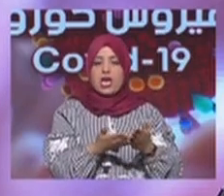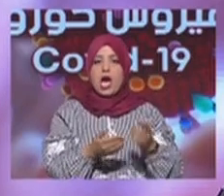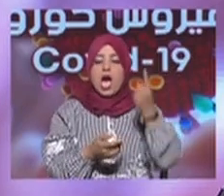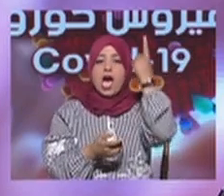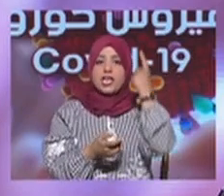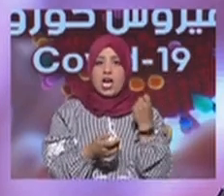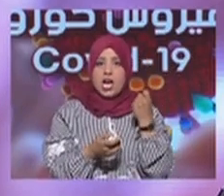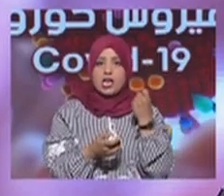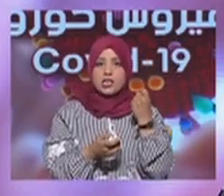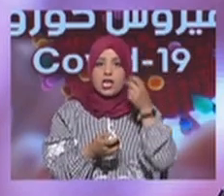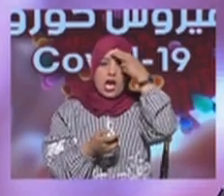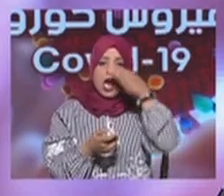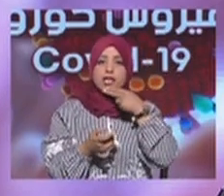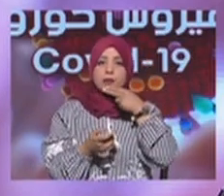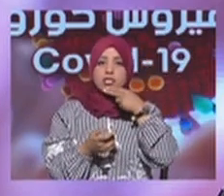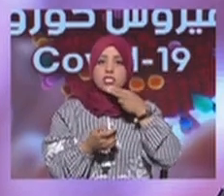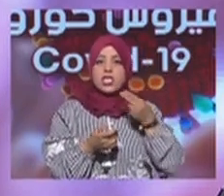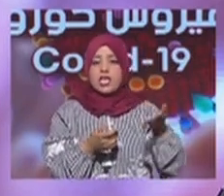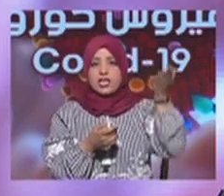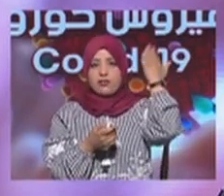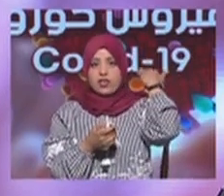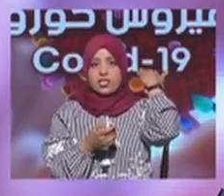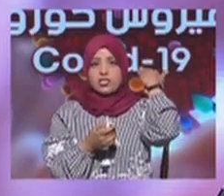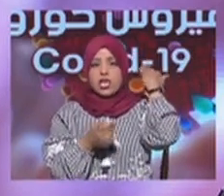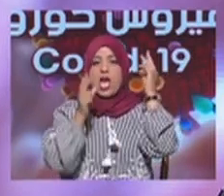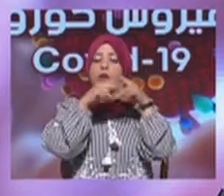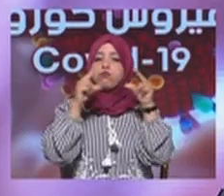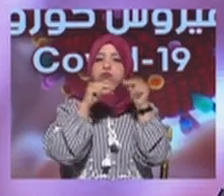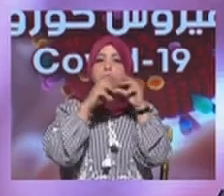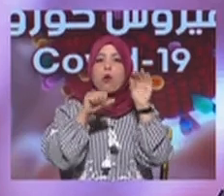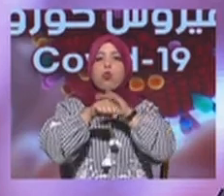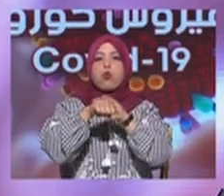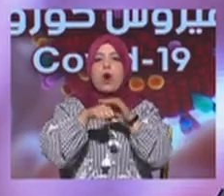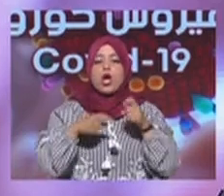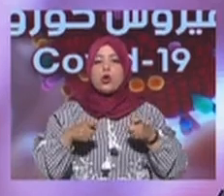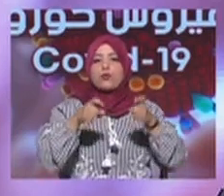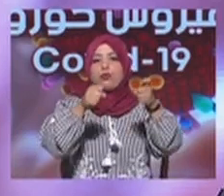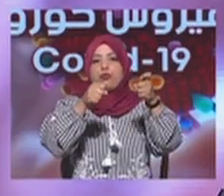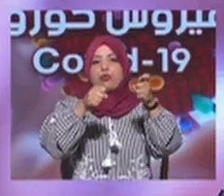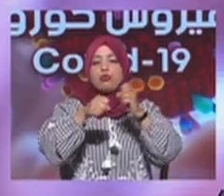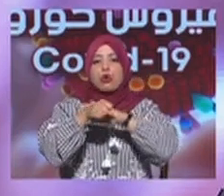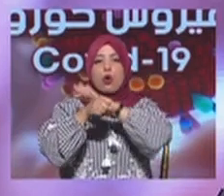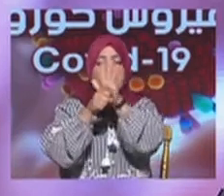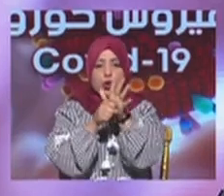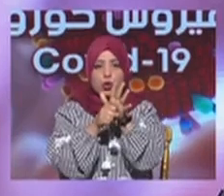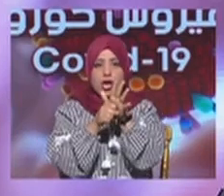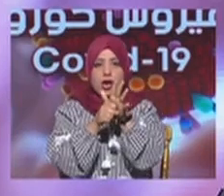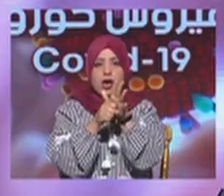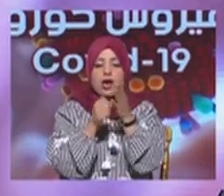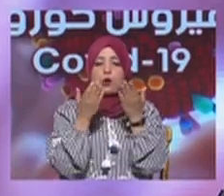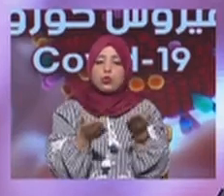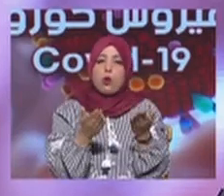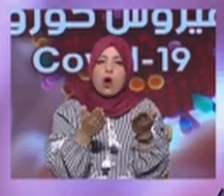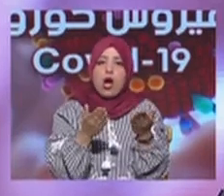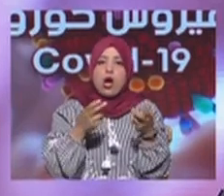على التسلسل الجيني لفيروس كورونا وفهم التركيبة الجينية متاع هذا الفيروس حتى يقع